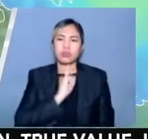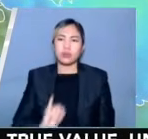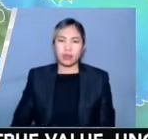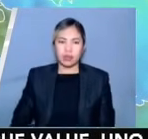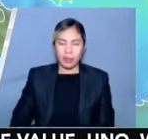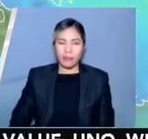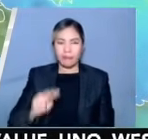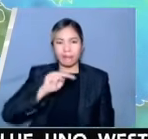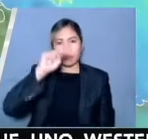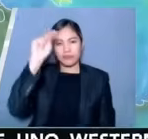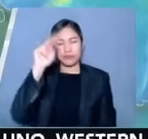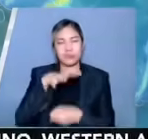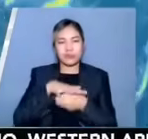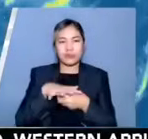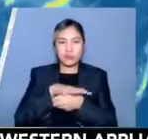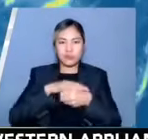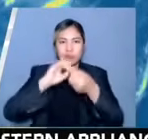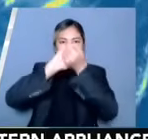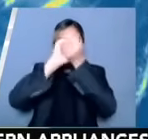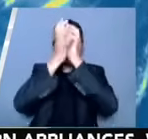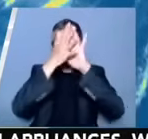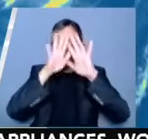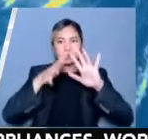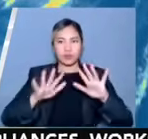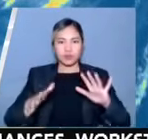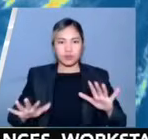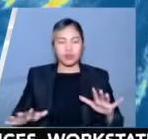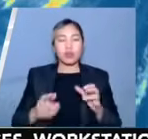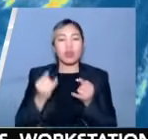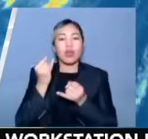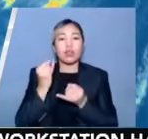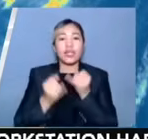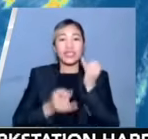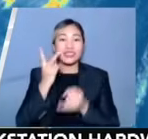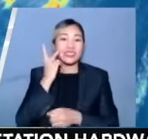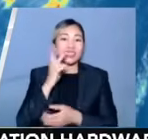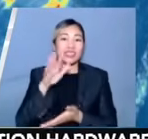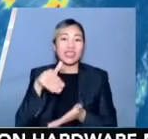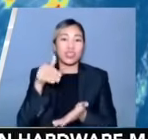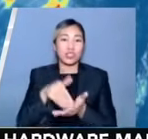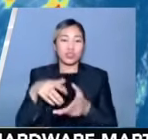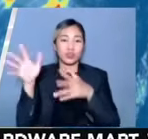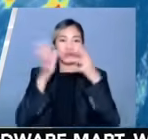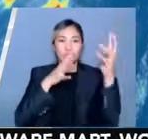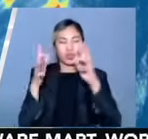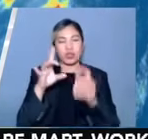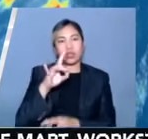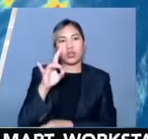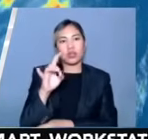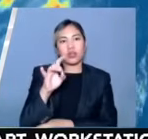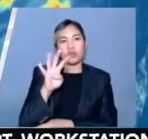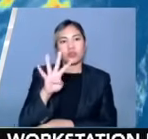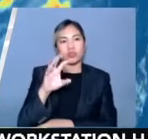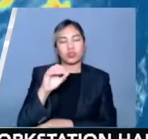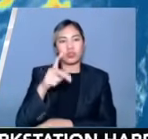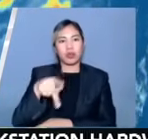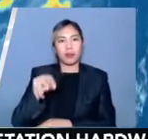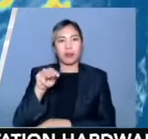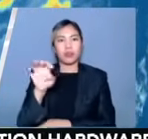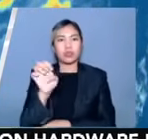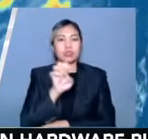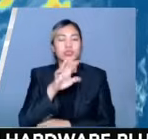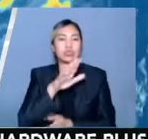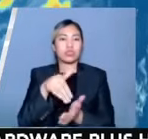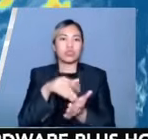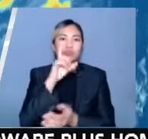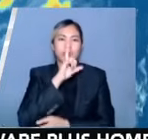ng Catanduanes huling namataan ng Centro ng bagong Leon 840 km silangan ng Central Luzon tagl ito ang lakas na hangin